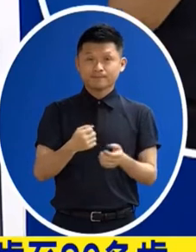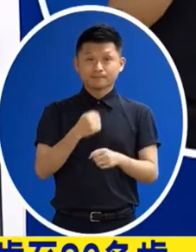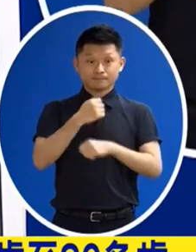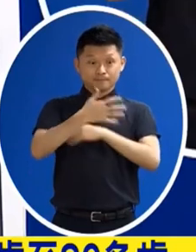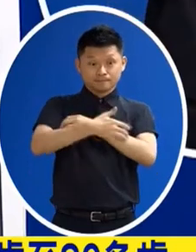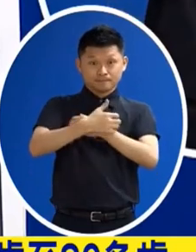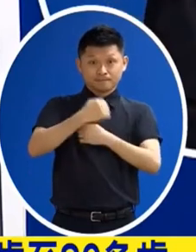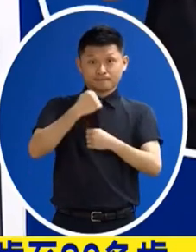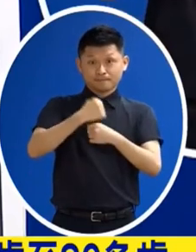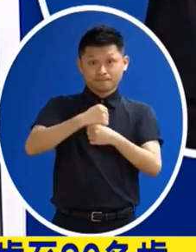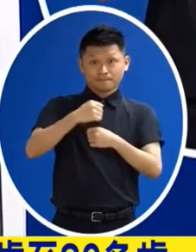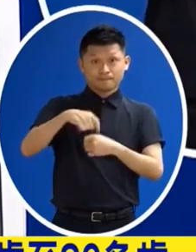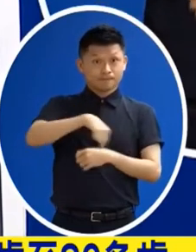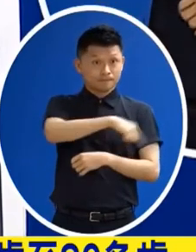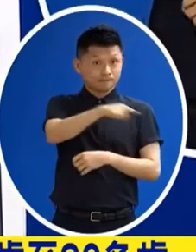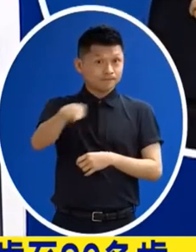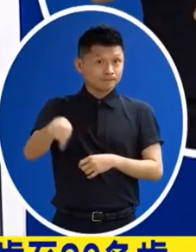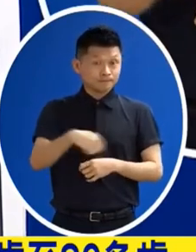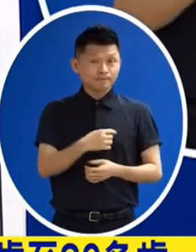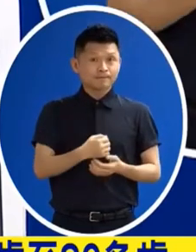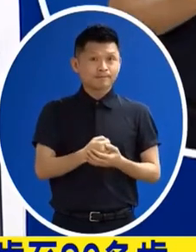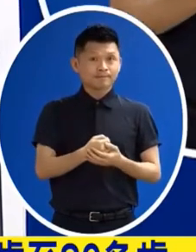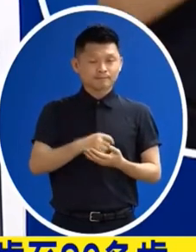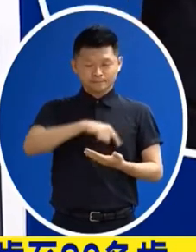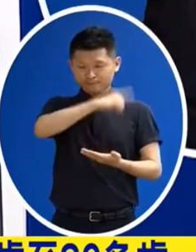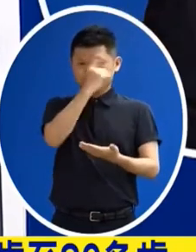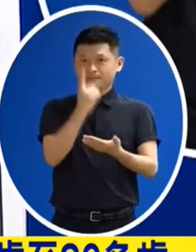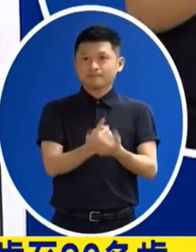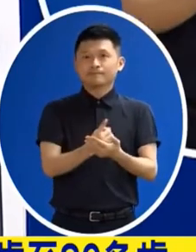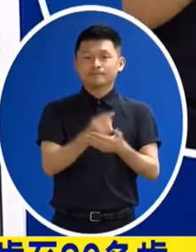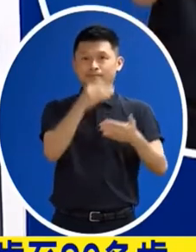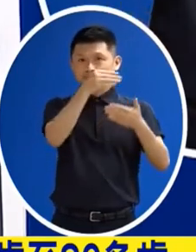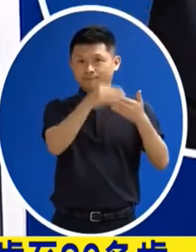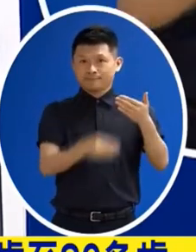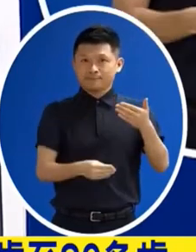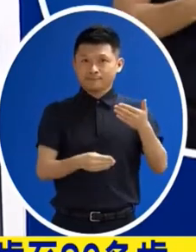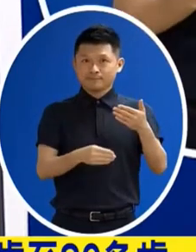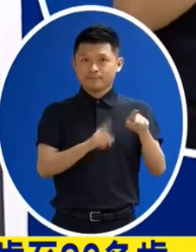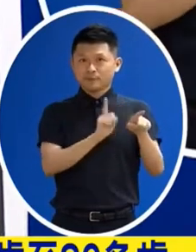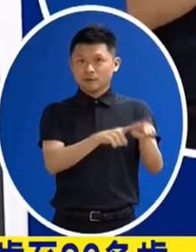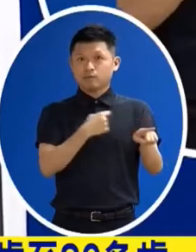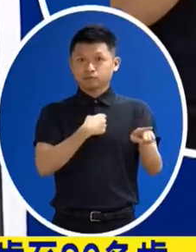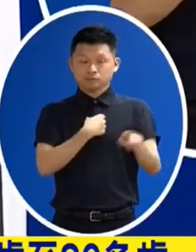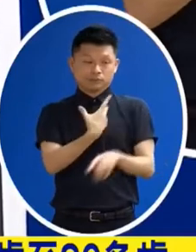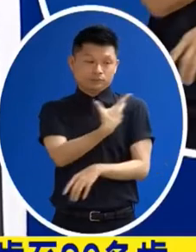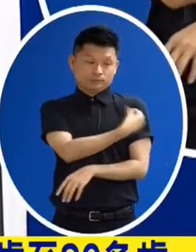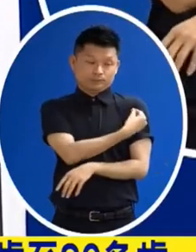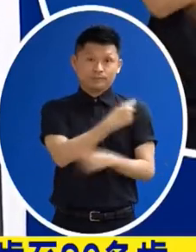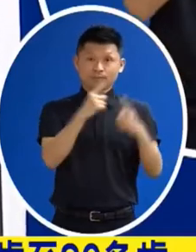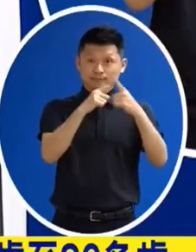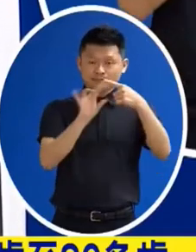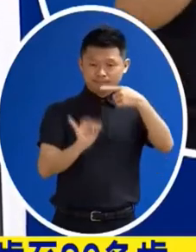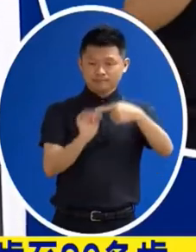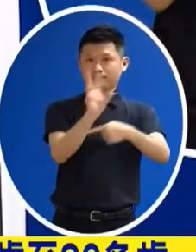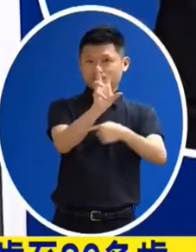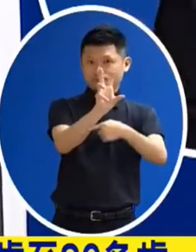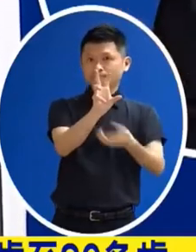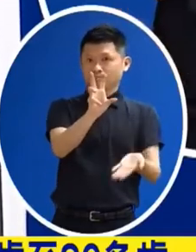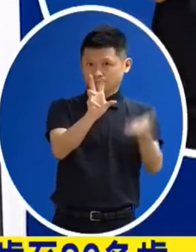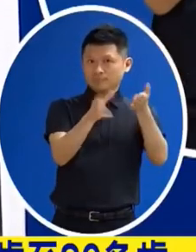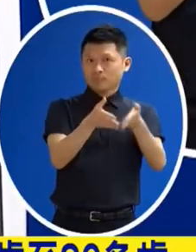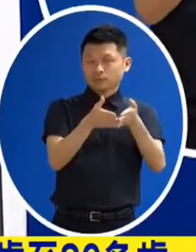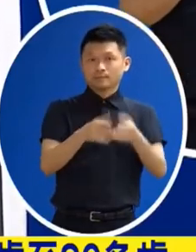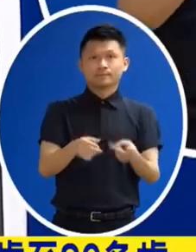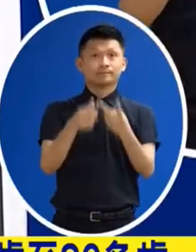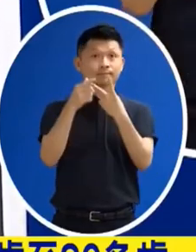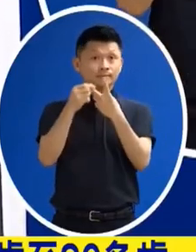作人员我们在指引里面规范必须要疫苗施打率要达到80%。那第二